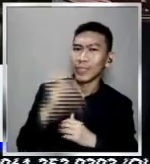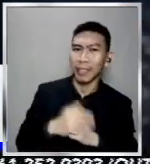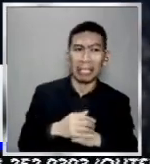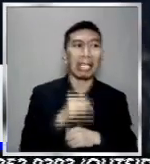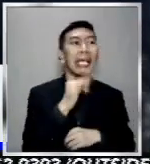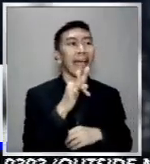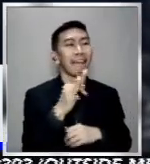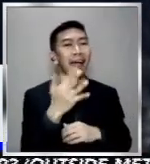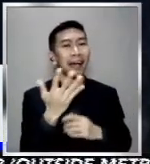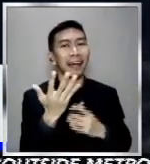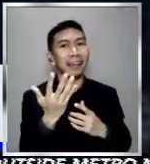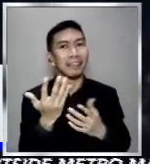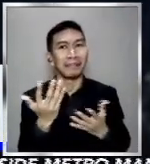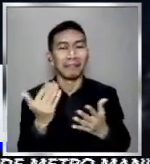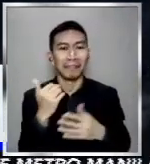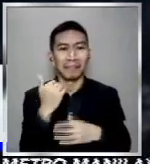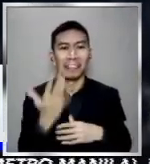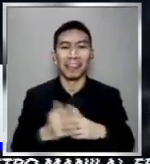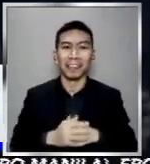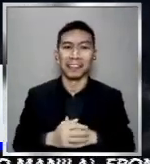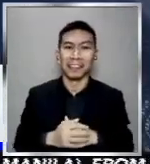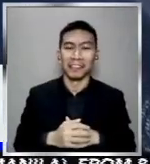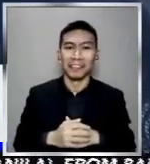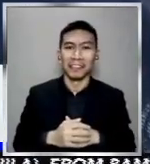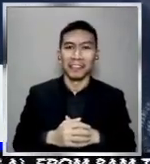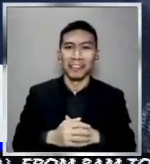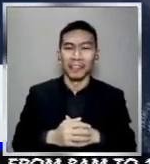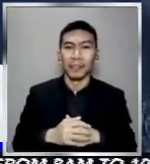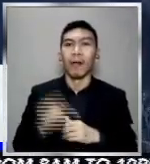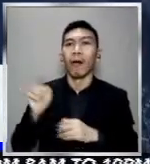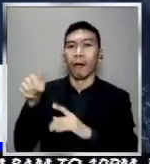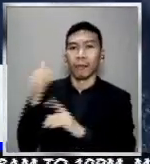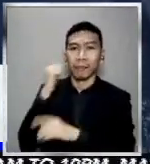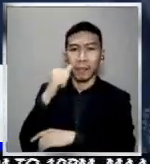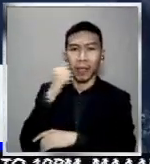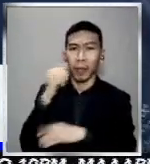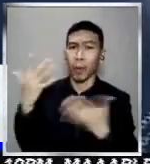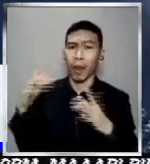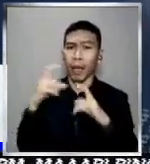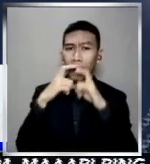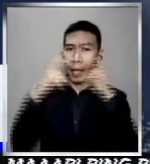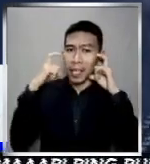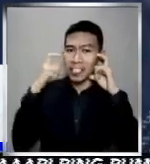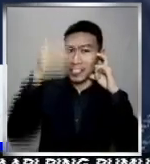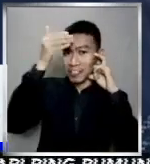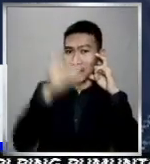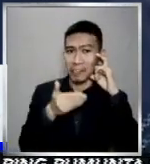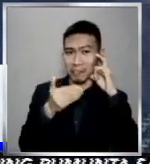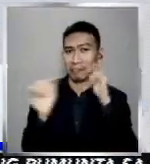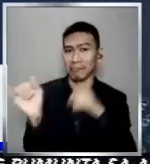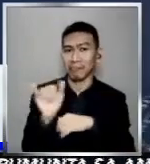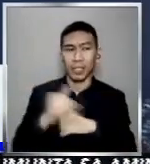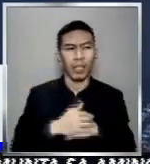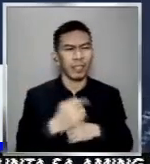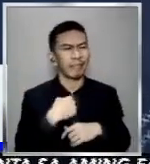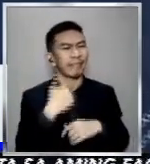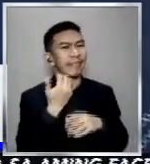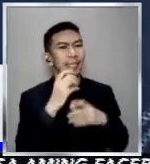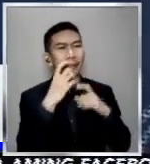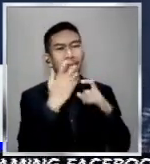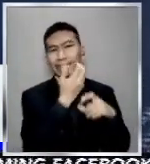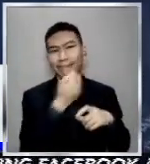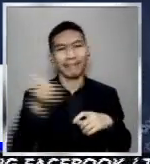Pag may punay. Maging si ate, walang suot na mask at shield. Hindi ko po muna sinuot yung face mask ko kasi hindi kasi ako makahinga eh. Minsan, hindi pa